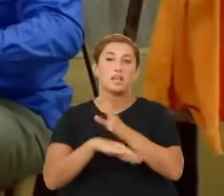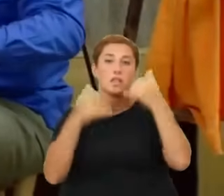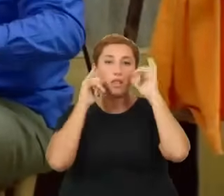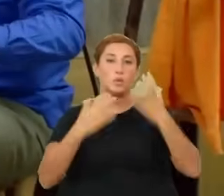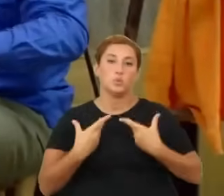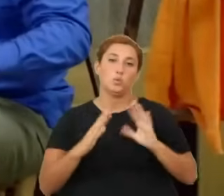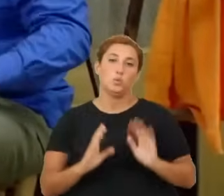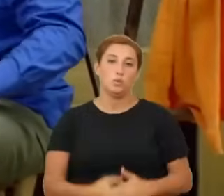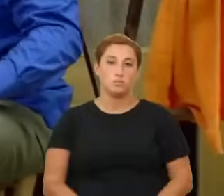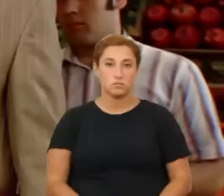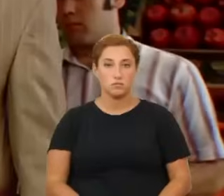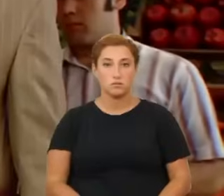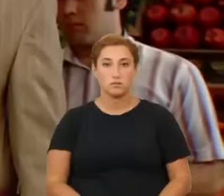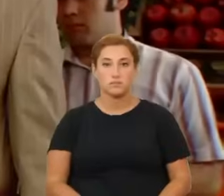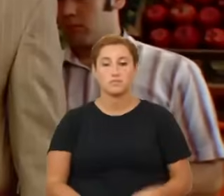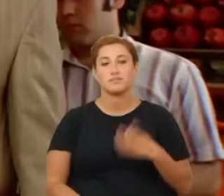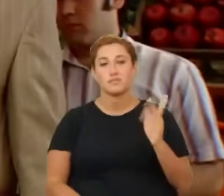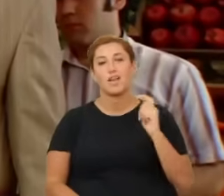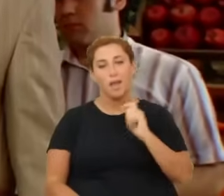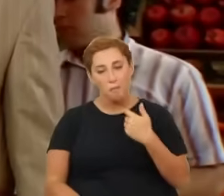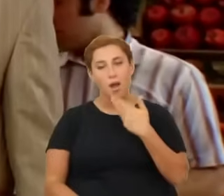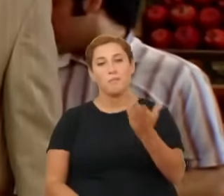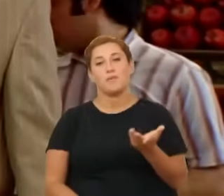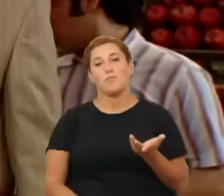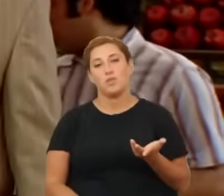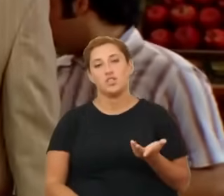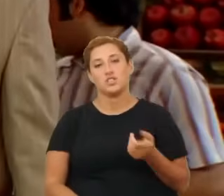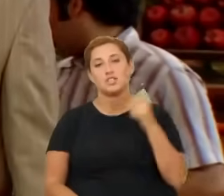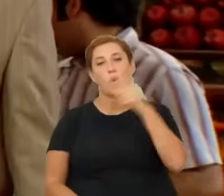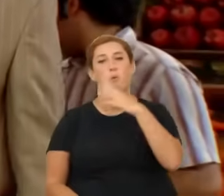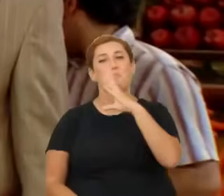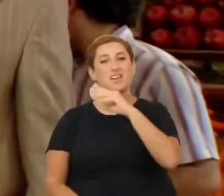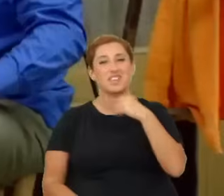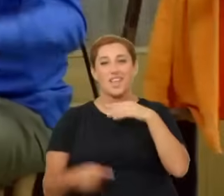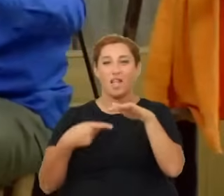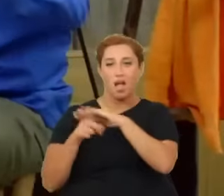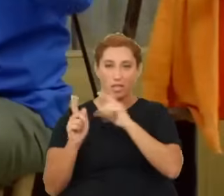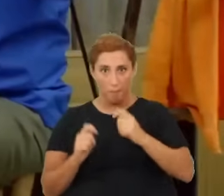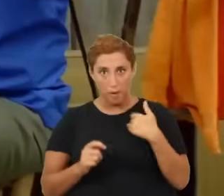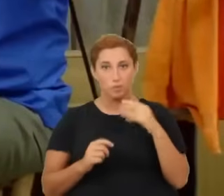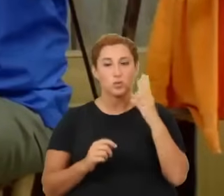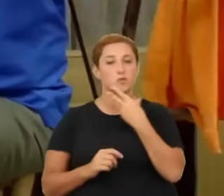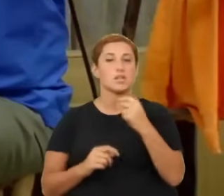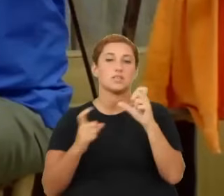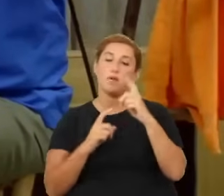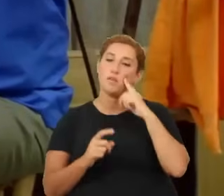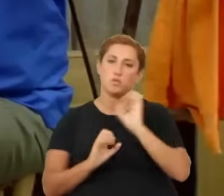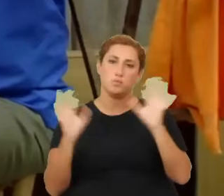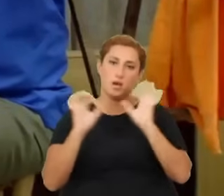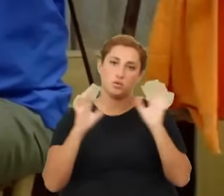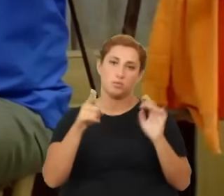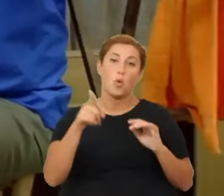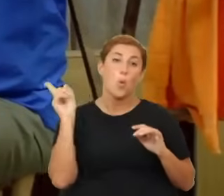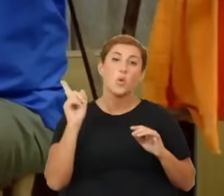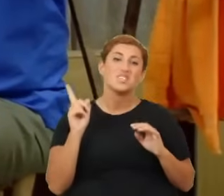sütü. Ya yapar mıyım hiç öyle şey? Ha? Seni o pastaneyle aldatır mıyım? Güzel Sami. Helal, vallahi helal.